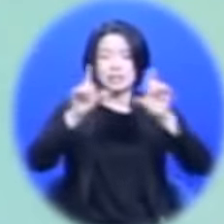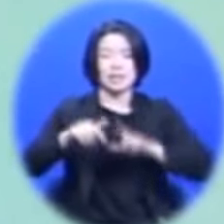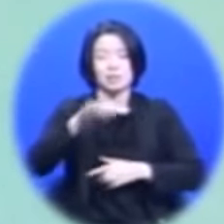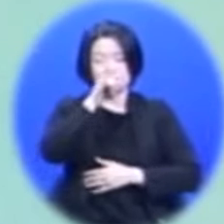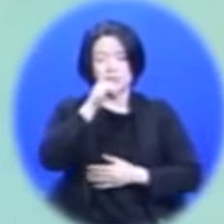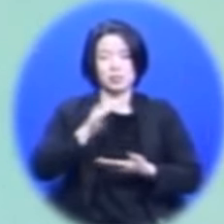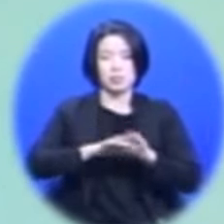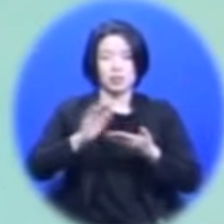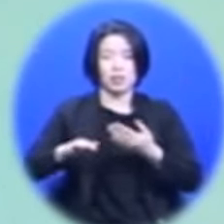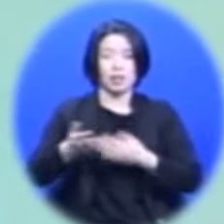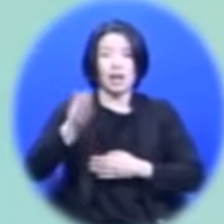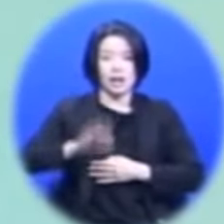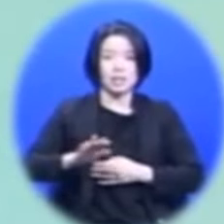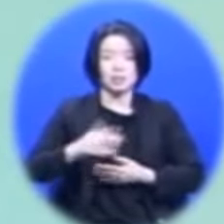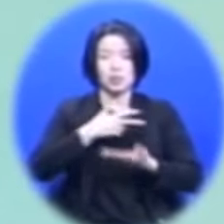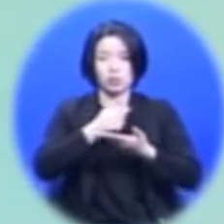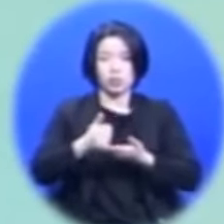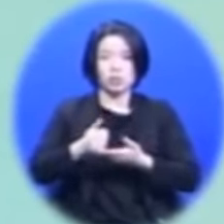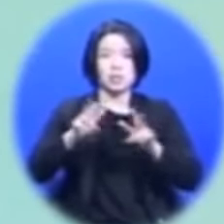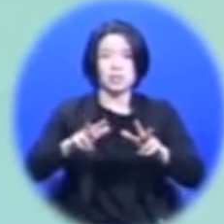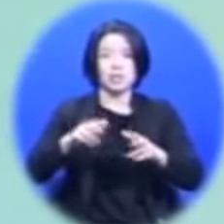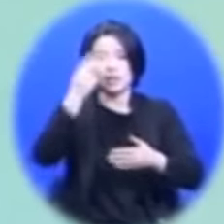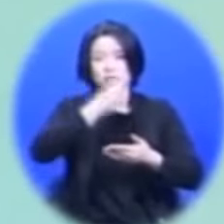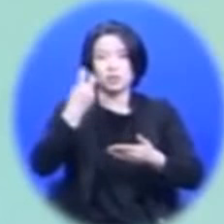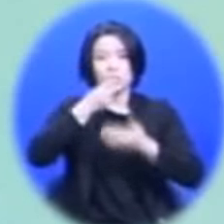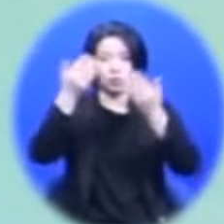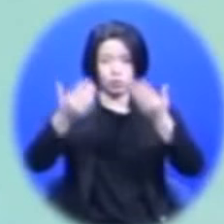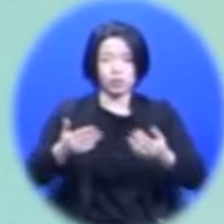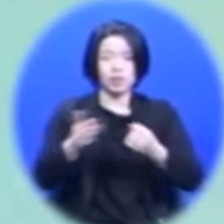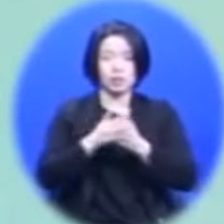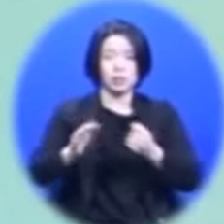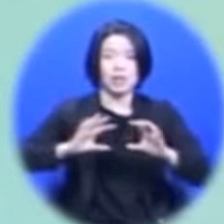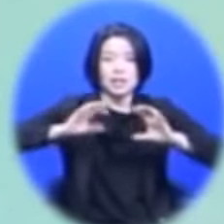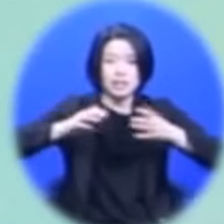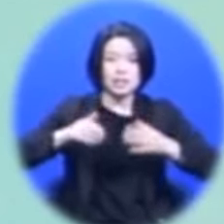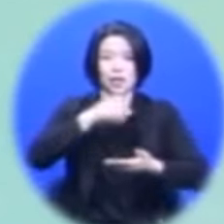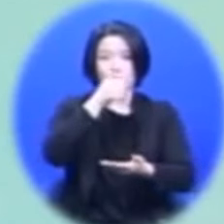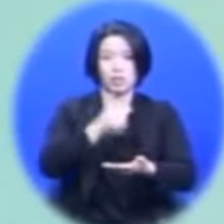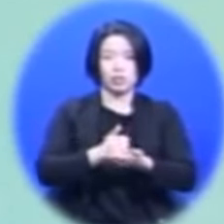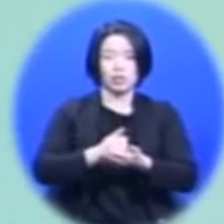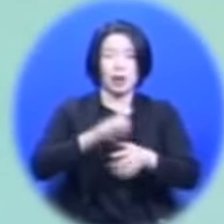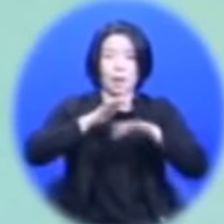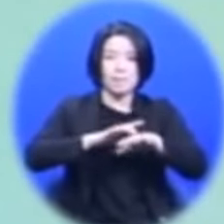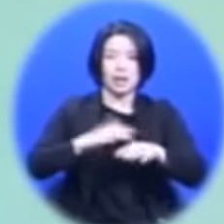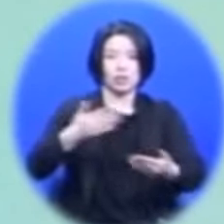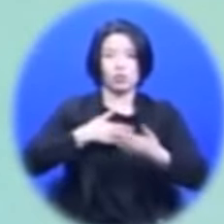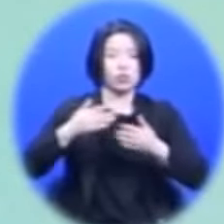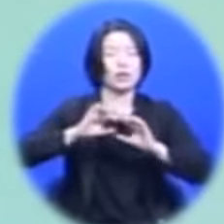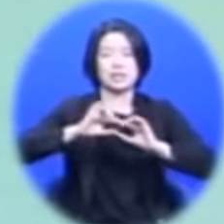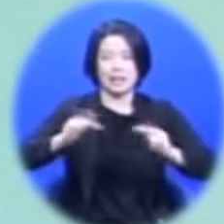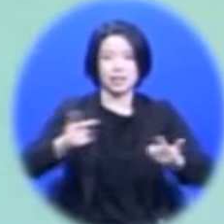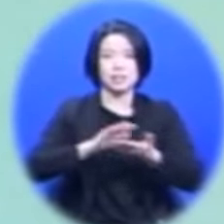그러나 이제는 주님이 지켜주시니 세상과 죄를, 마귀를